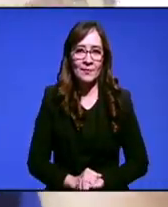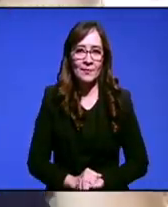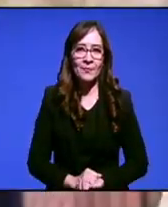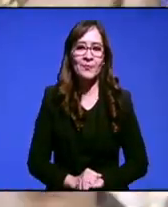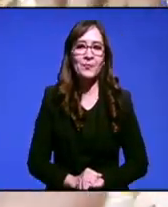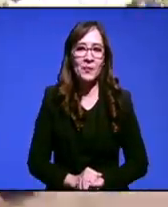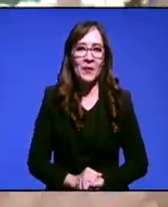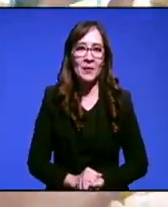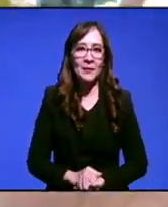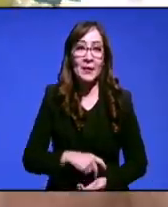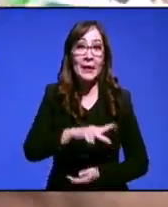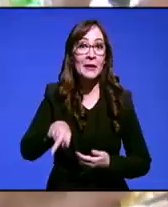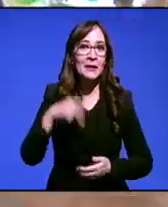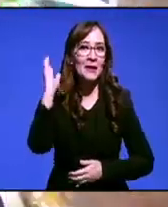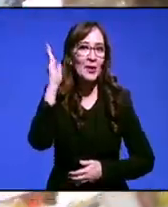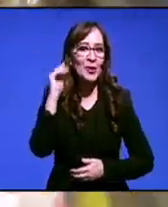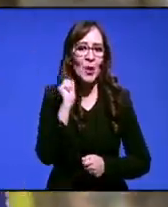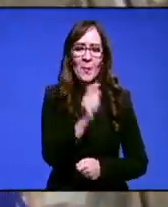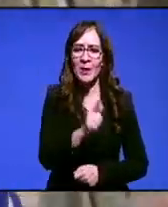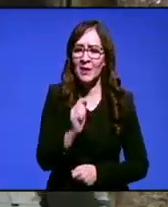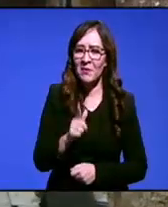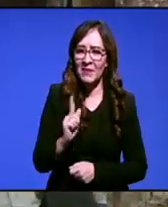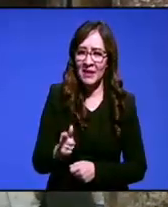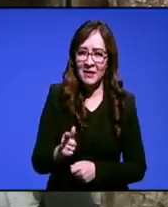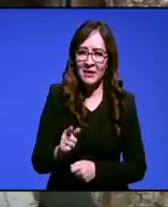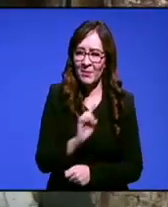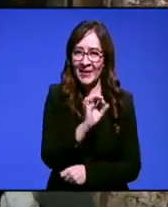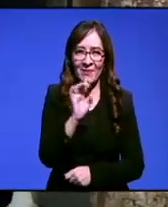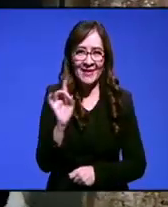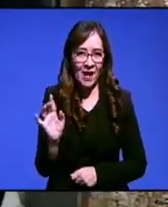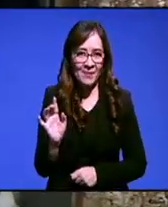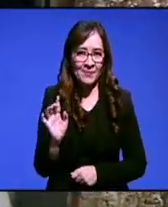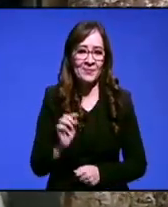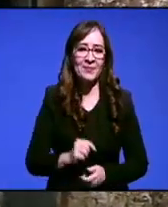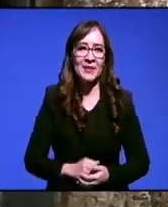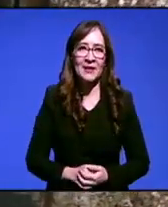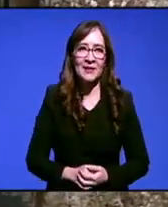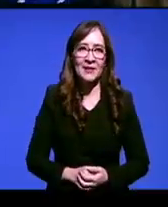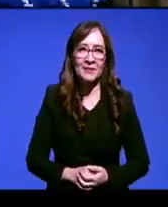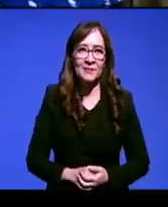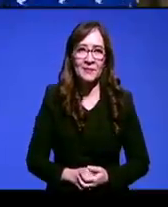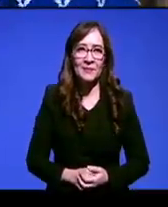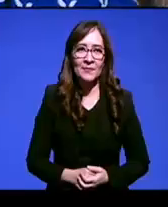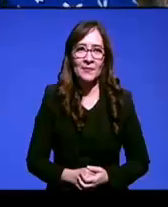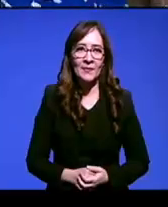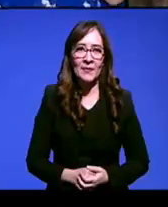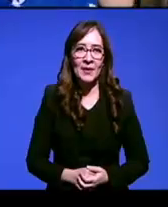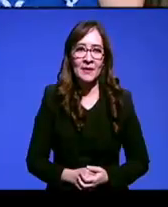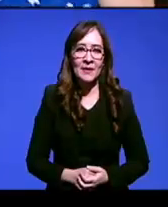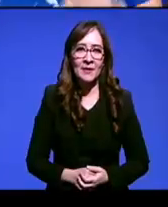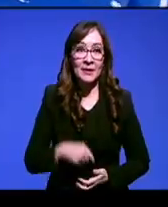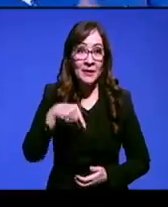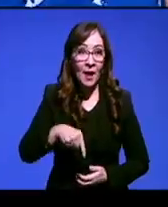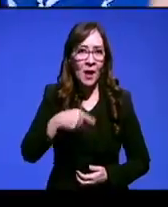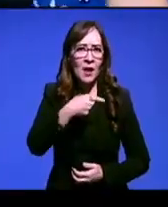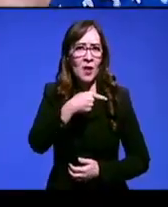Oke, kita tadi udah belanja cabai, wortel, sama bawang. Nah, yang kurang, yang